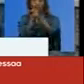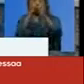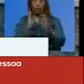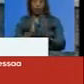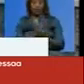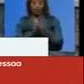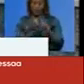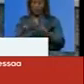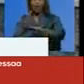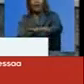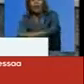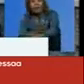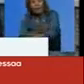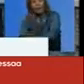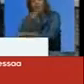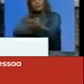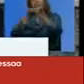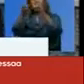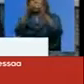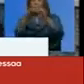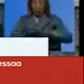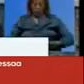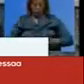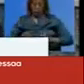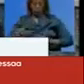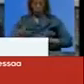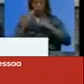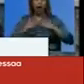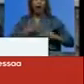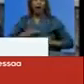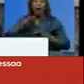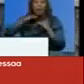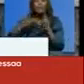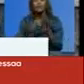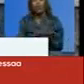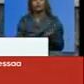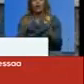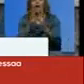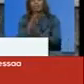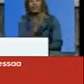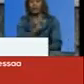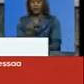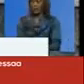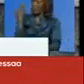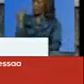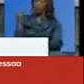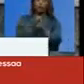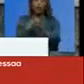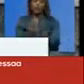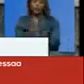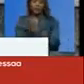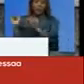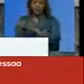ግን ለማዳበር ተጨማሪ የህይወትም ሆነ የአካል መስዋዕትነት አያስፈልገንም ባለፉት አመታት